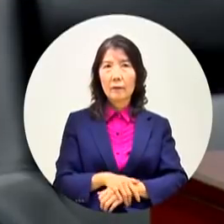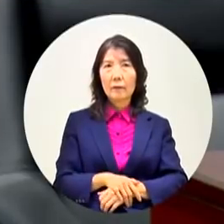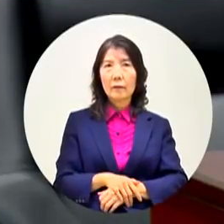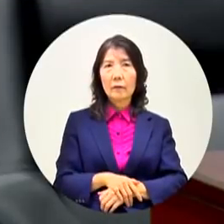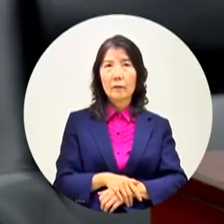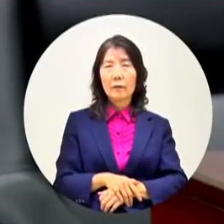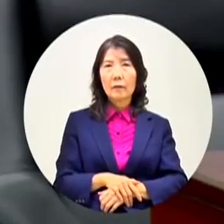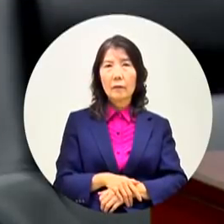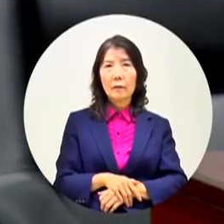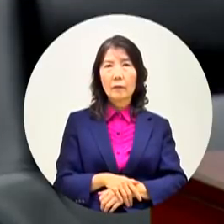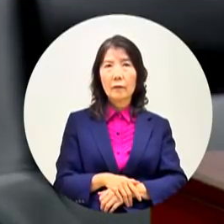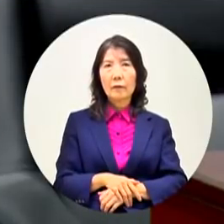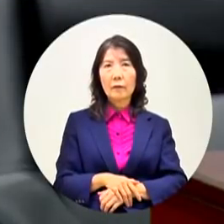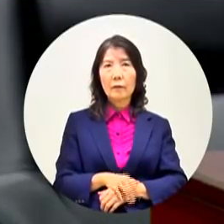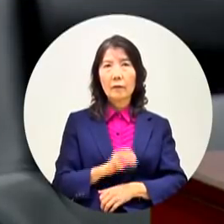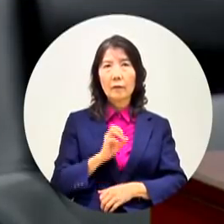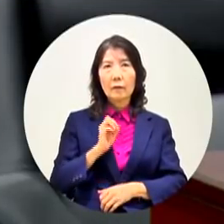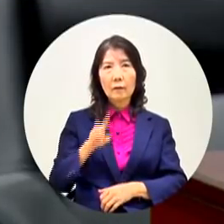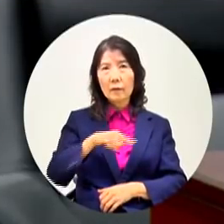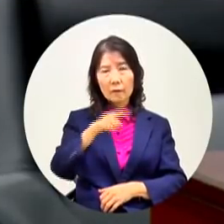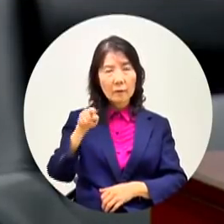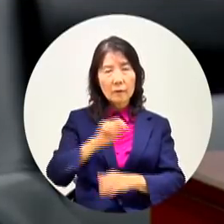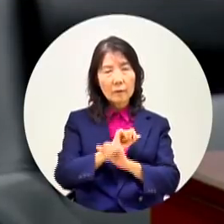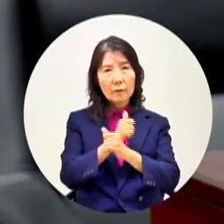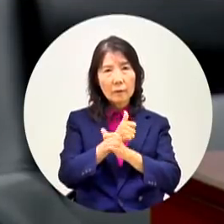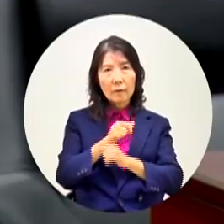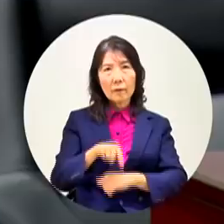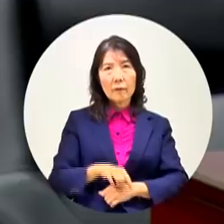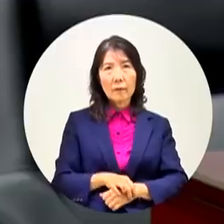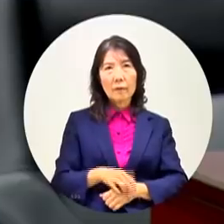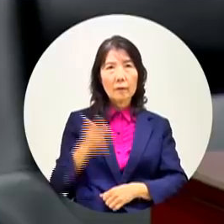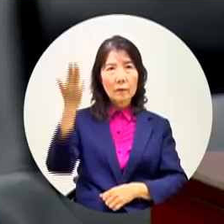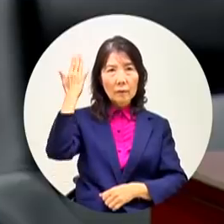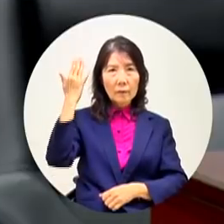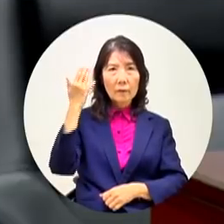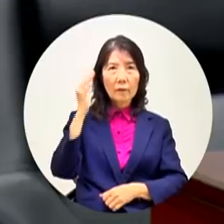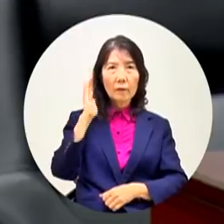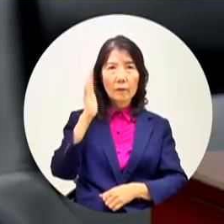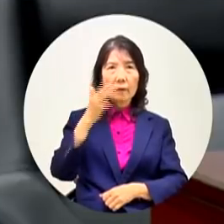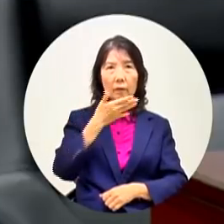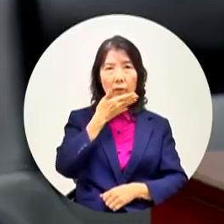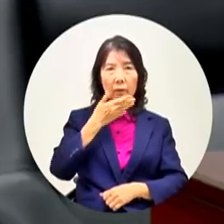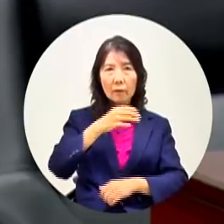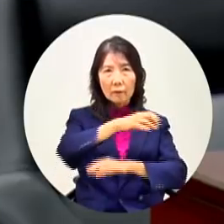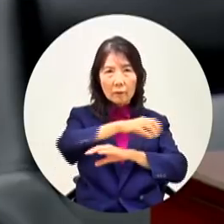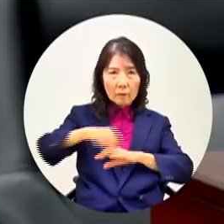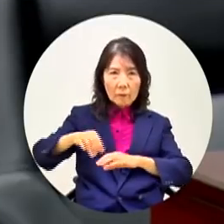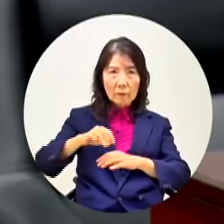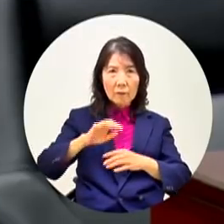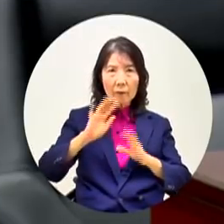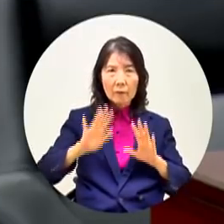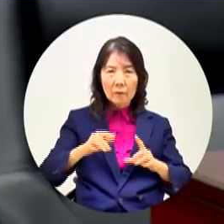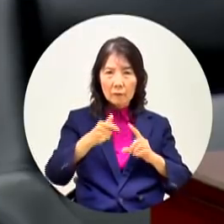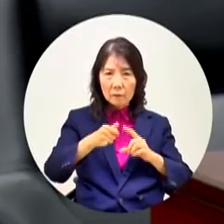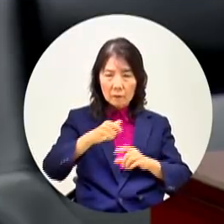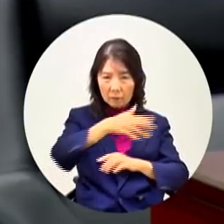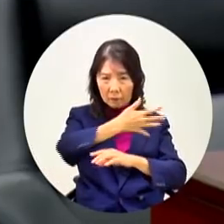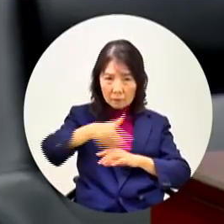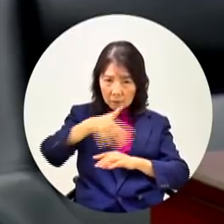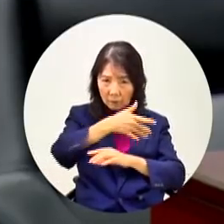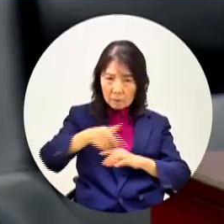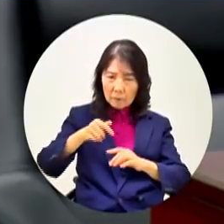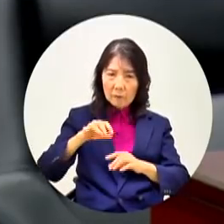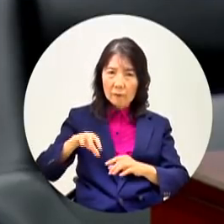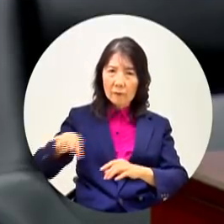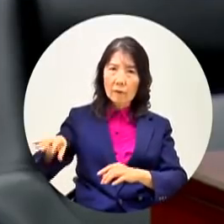给咱大家做参考。这当初过去，咱的水利沟，即马变区域排水，区域排水结果，